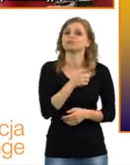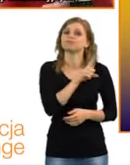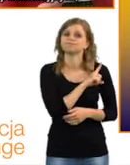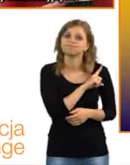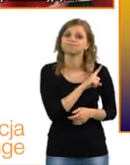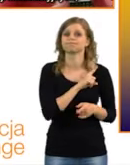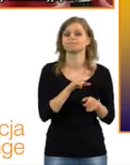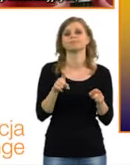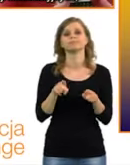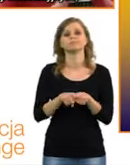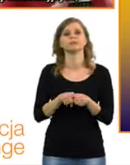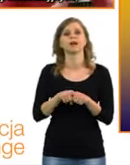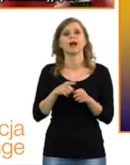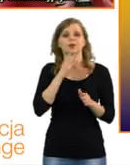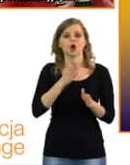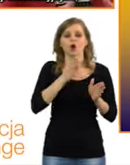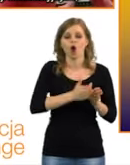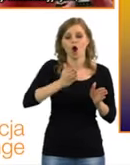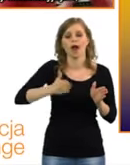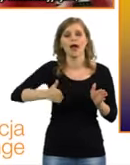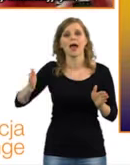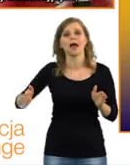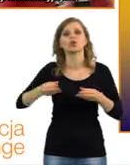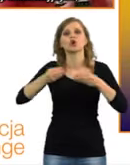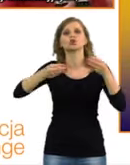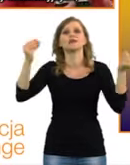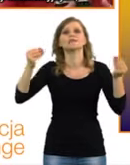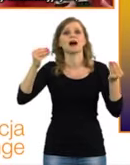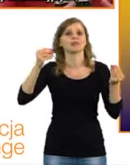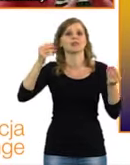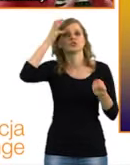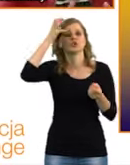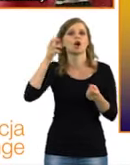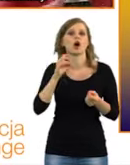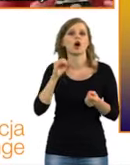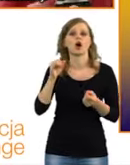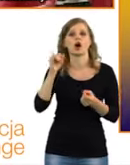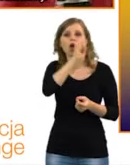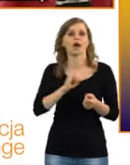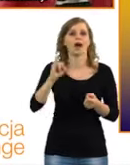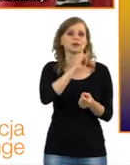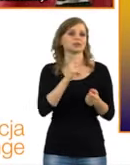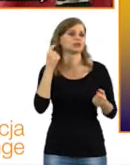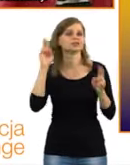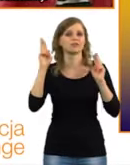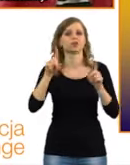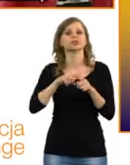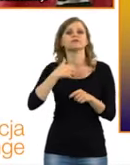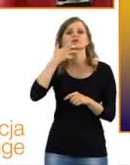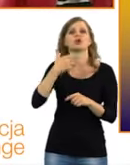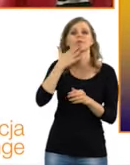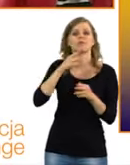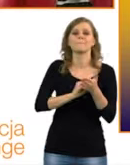Przestrzegamy dojrzewania, kolejności dojrzewania funkcji lokalizacyjnych, czyli to, o czym wcześniej sobie powiedzieliśmy o